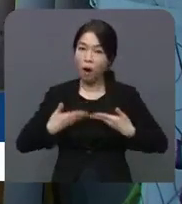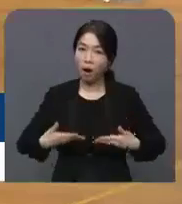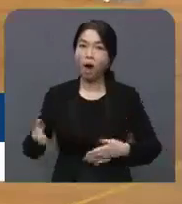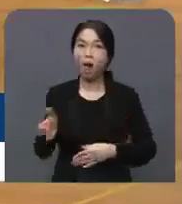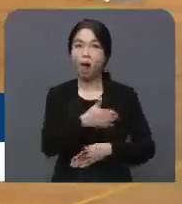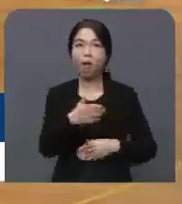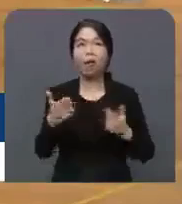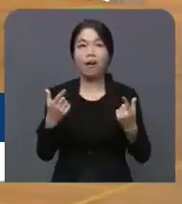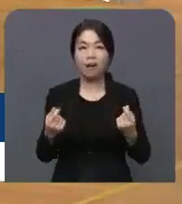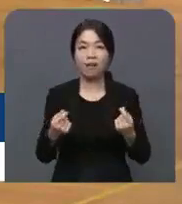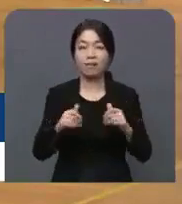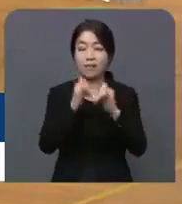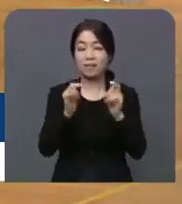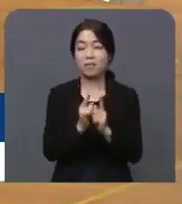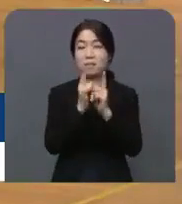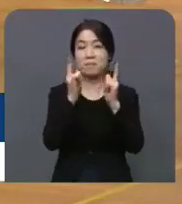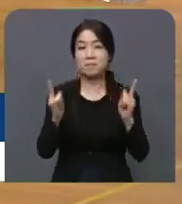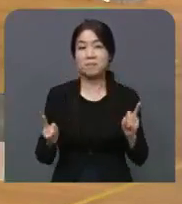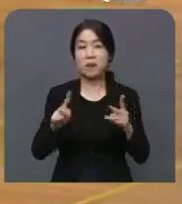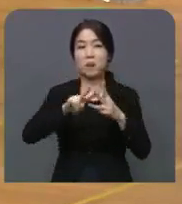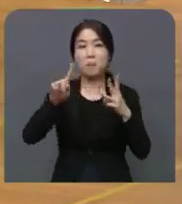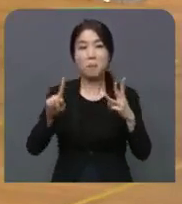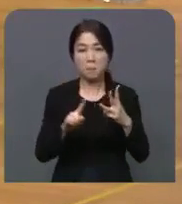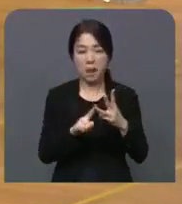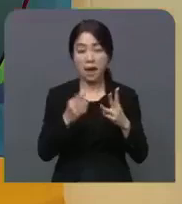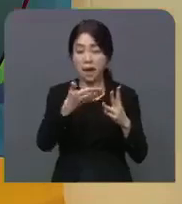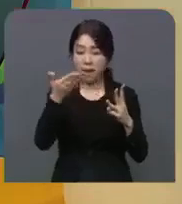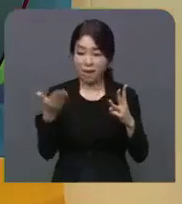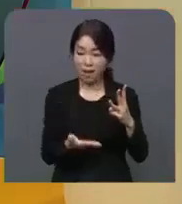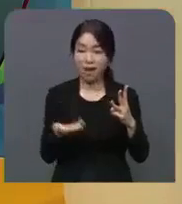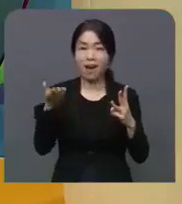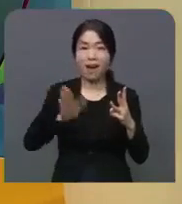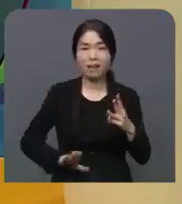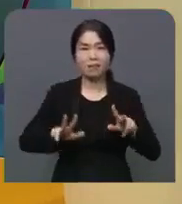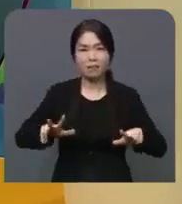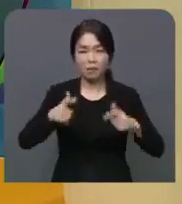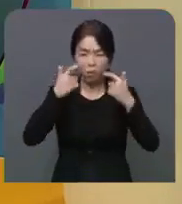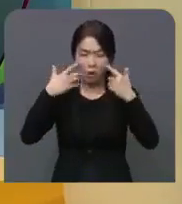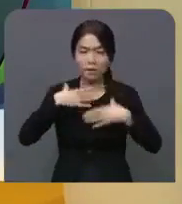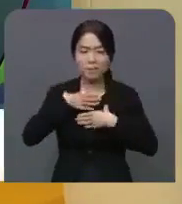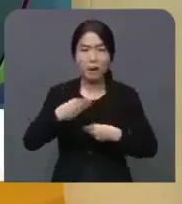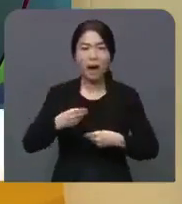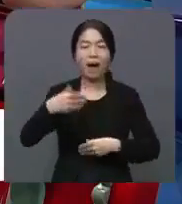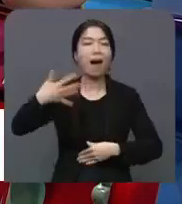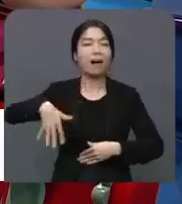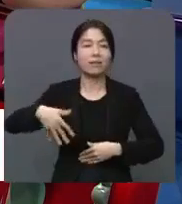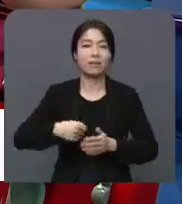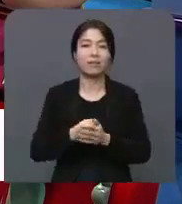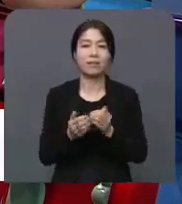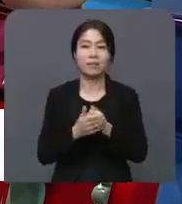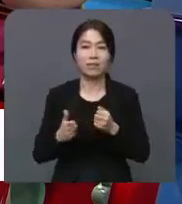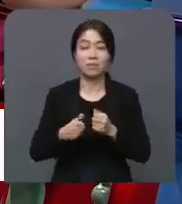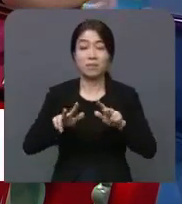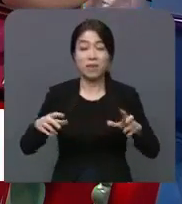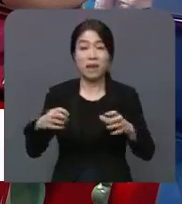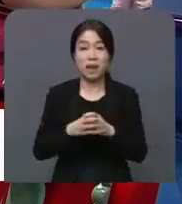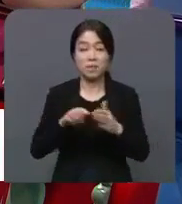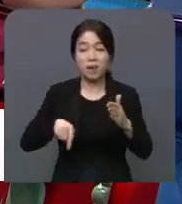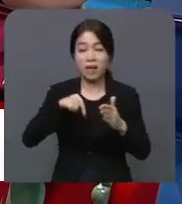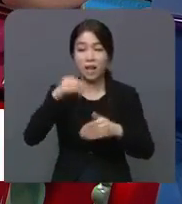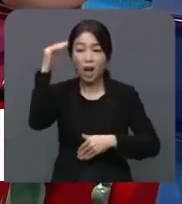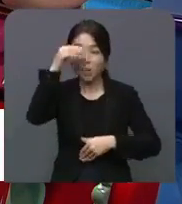편입니다. 사회적 거리두기가 1단계로 완화됐어도 아직 안심할 정도는 아닙니다. 이곳을 포함해